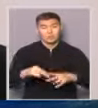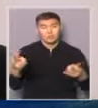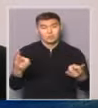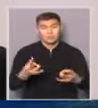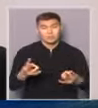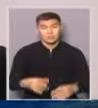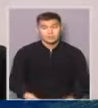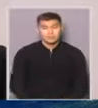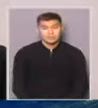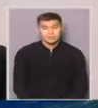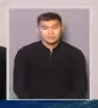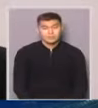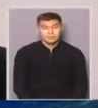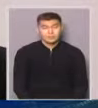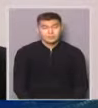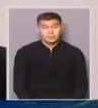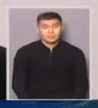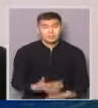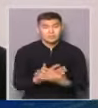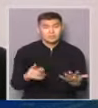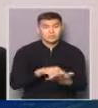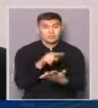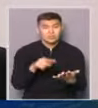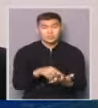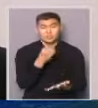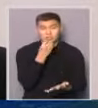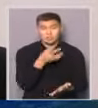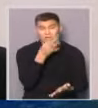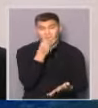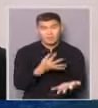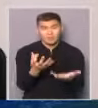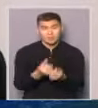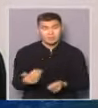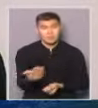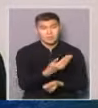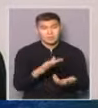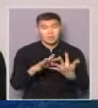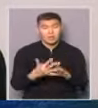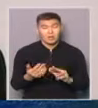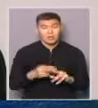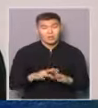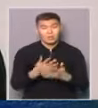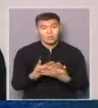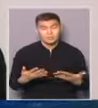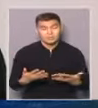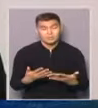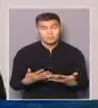деді. Оғанда жаңағы осындай сұрақтарға тұшымды жауап берілді. Барлық ауылдық